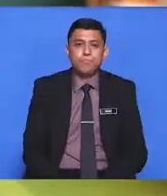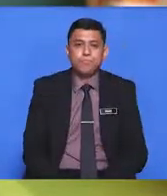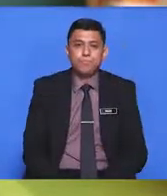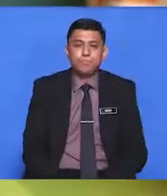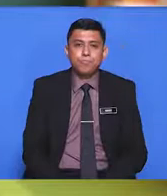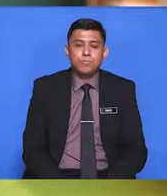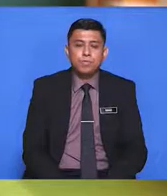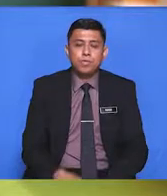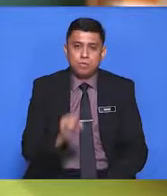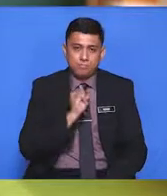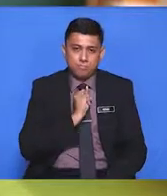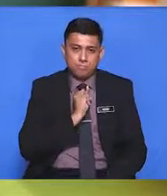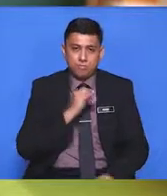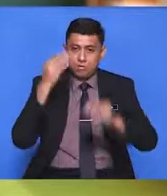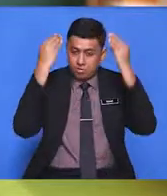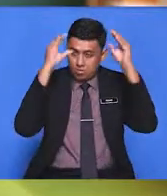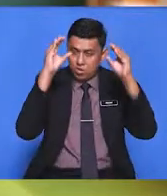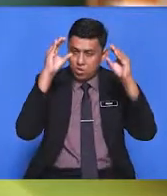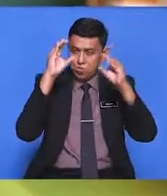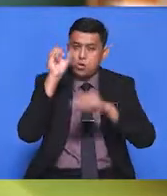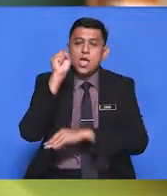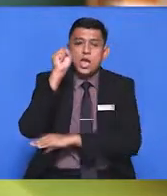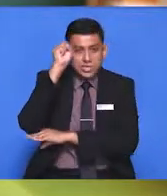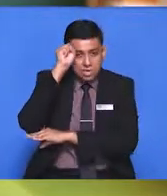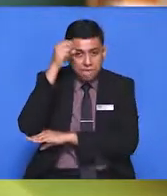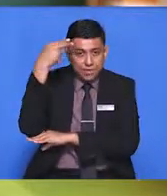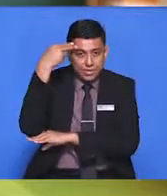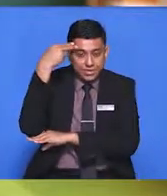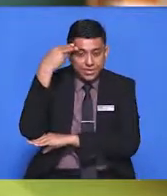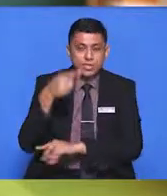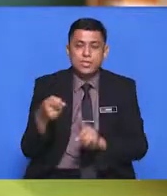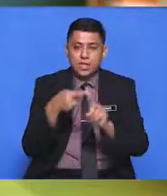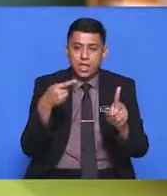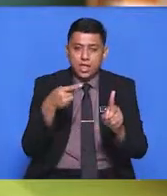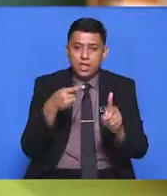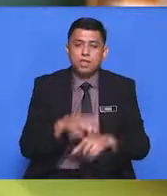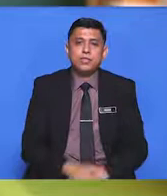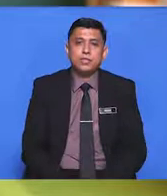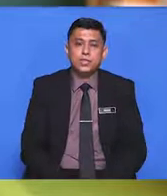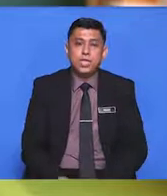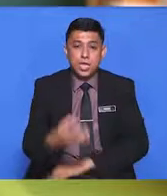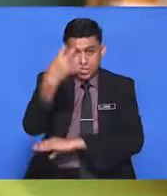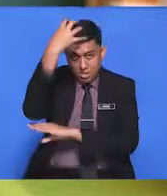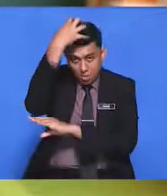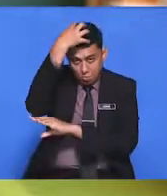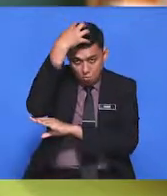Saya, Cikgu Muhammad Syafiq bin Roslan dari Sekolah Kebangsaan Taman Sungai Besi Indah,